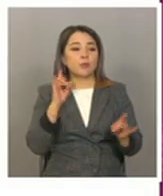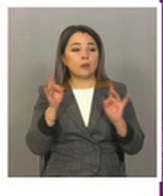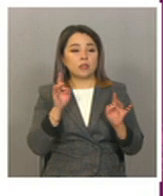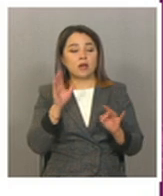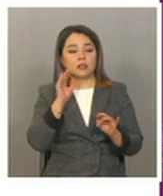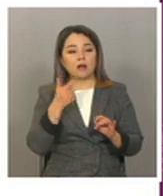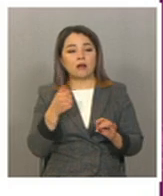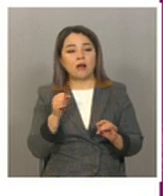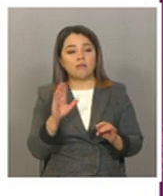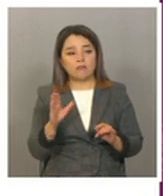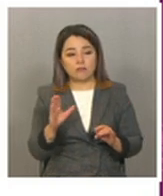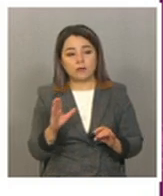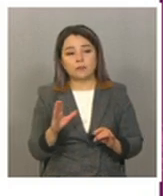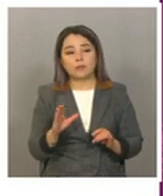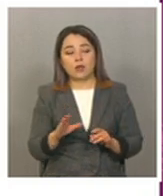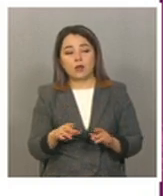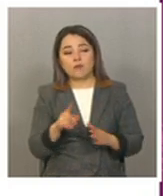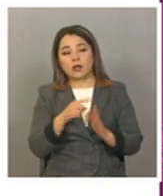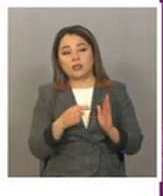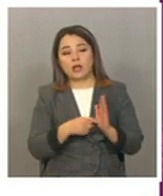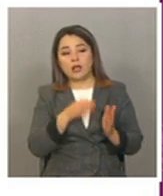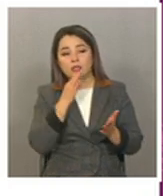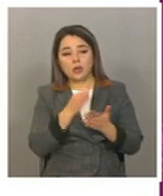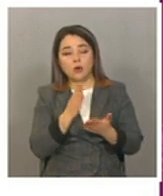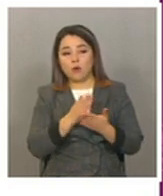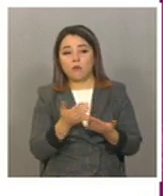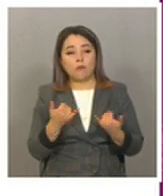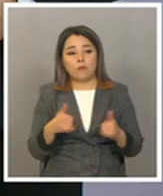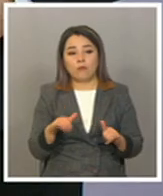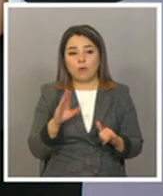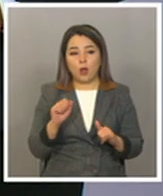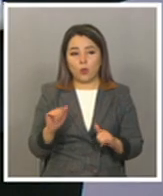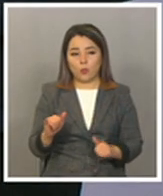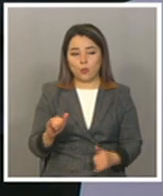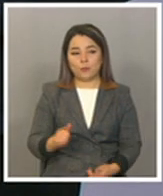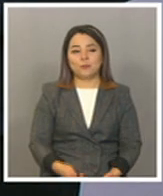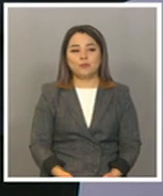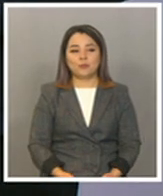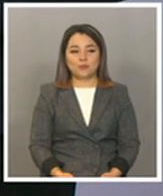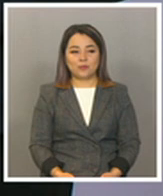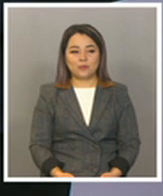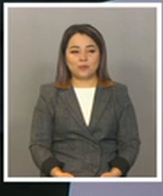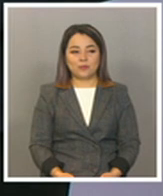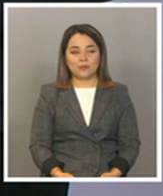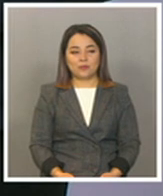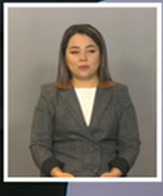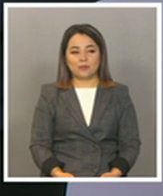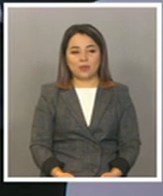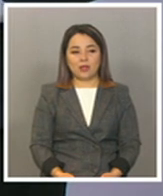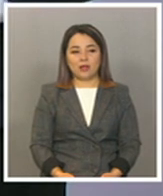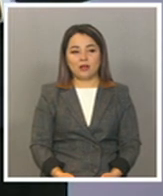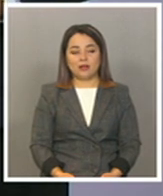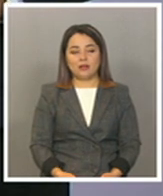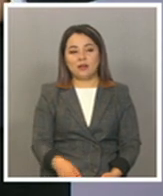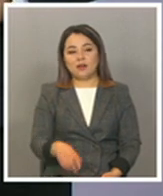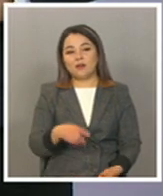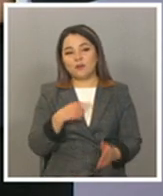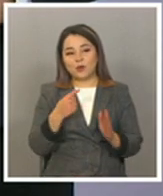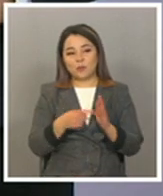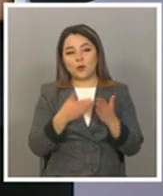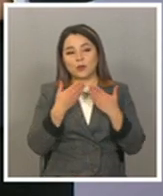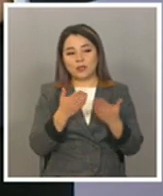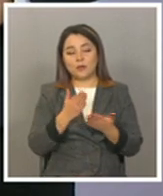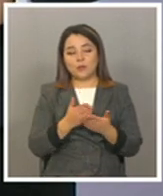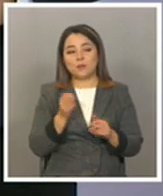гав. Восклицание, выражающее восторг – вау. Следующее задание – блиц-опрос. Вам нужно как